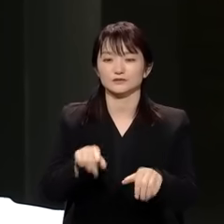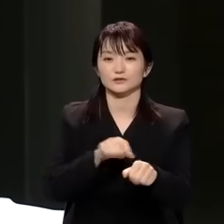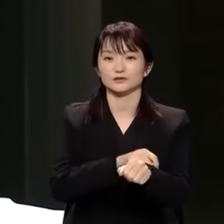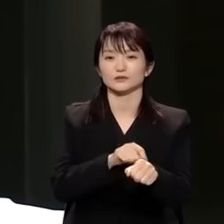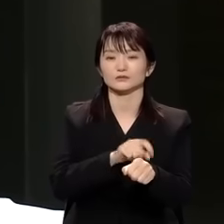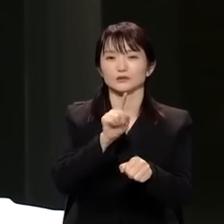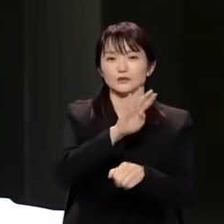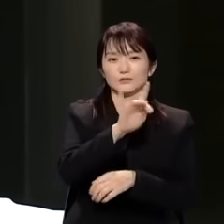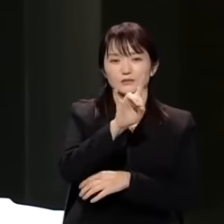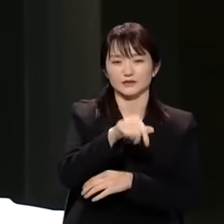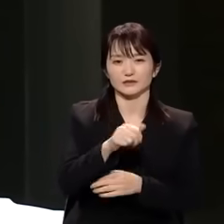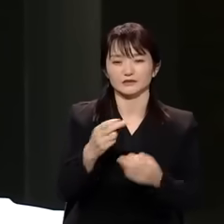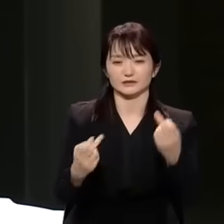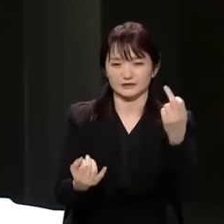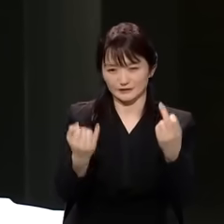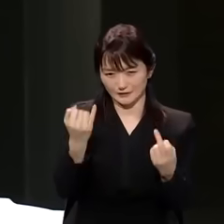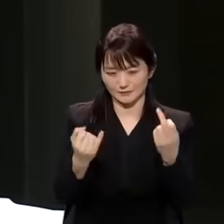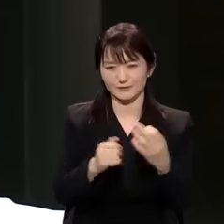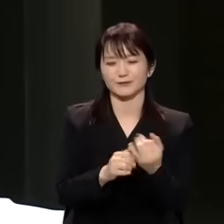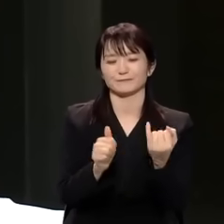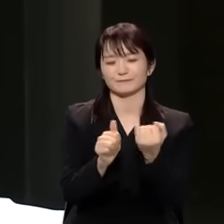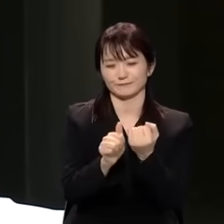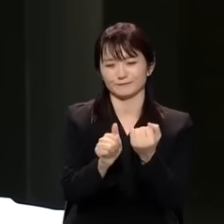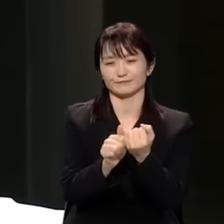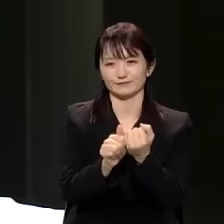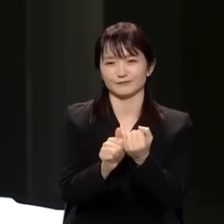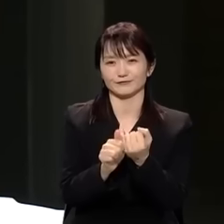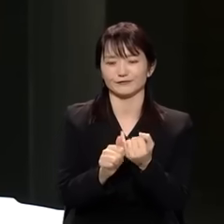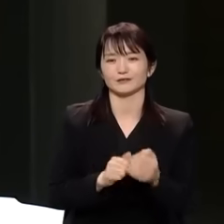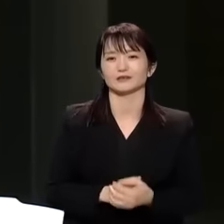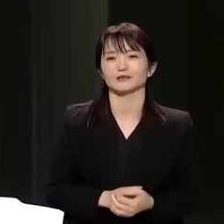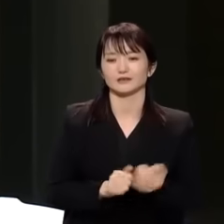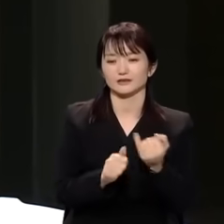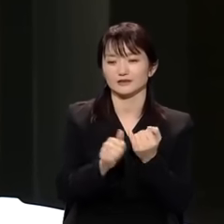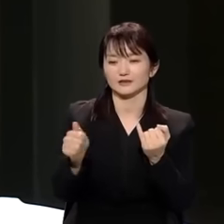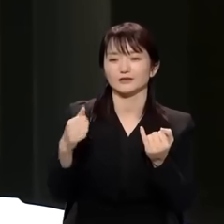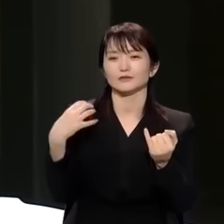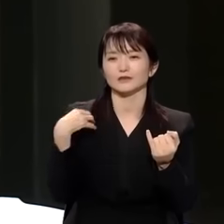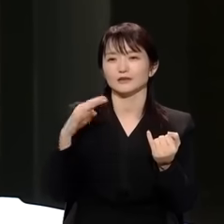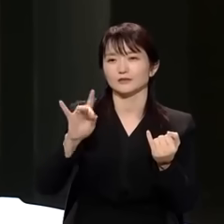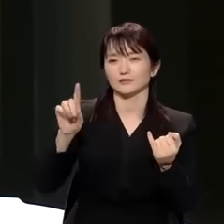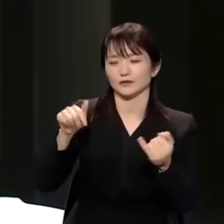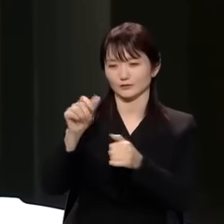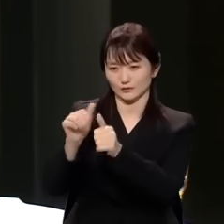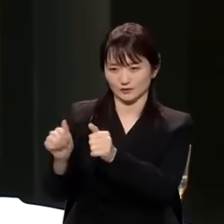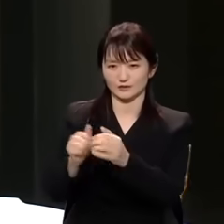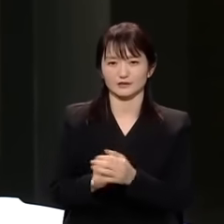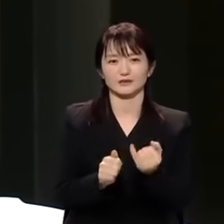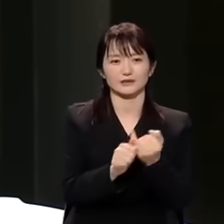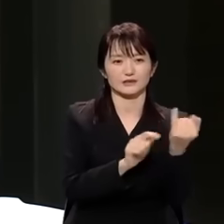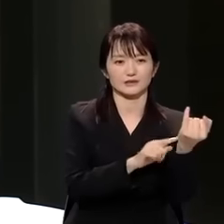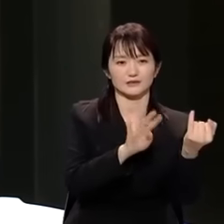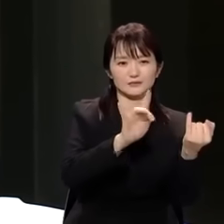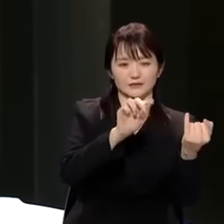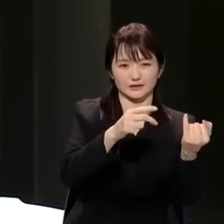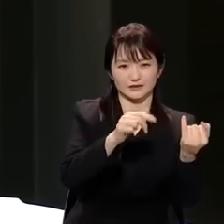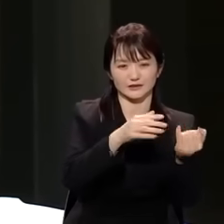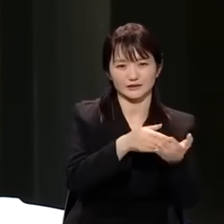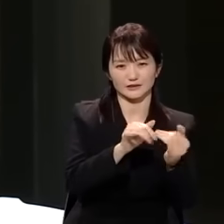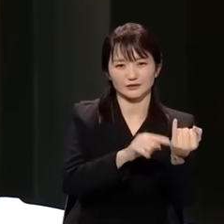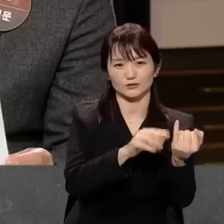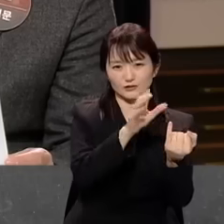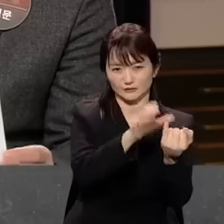백신 남매 아 부부로 분합니다 자 남편 역할에 백성문 변호사 아내 역할에 다이아 나운서 레디